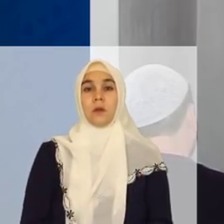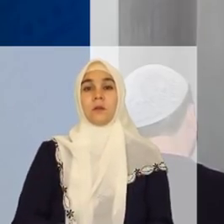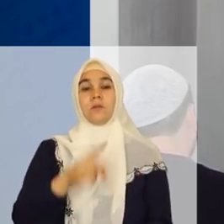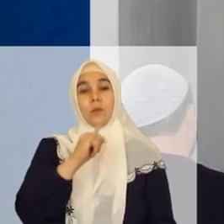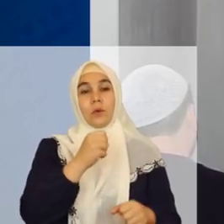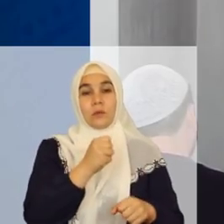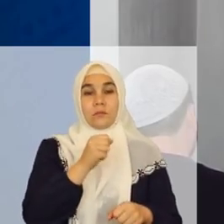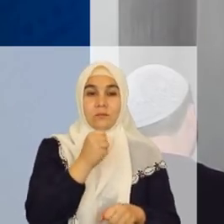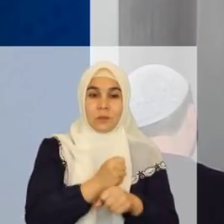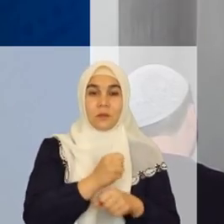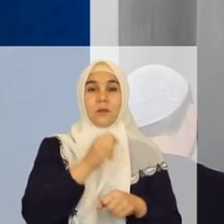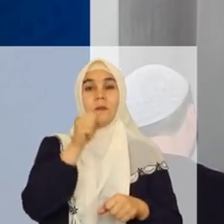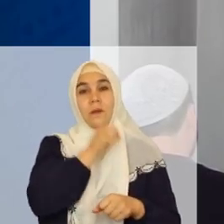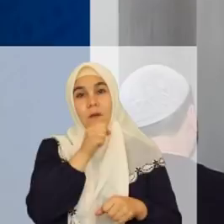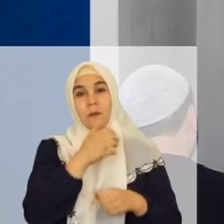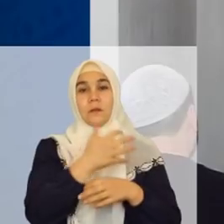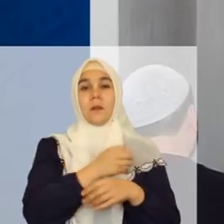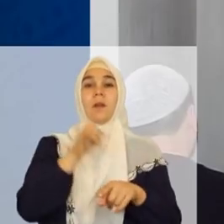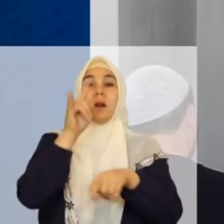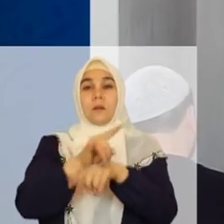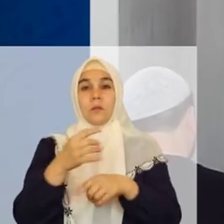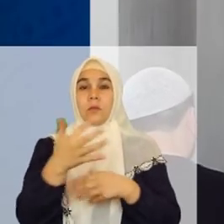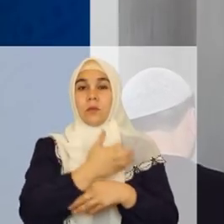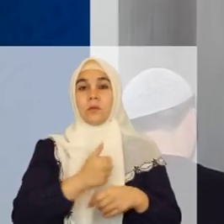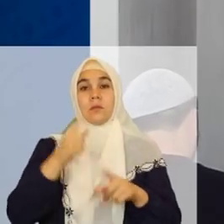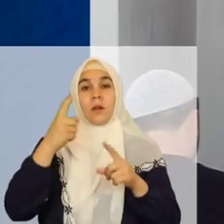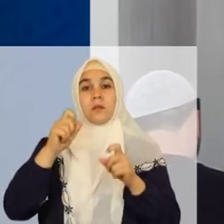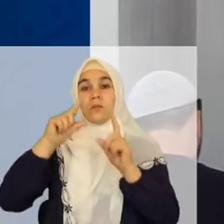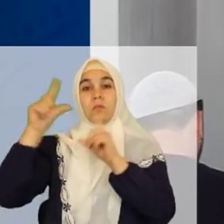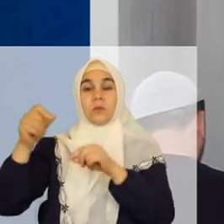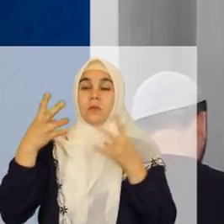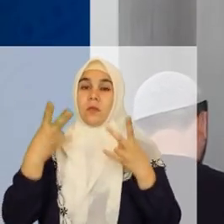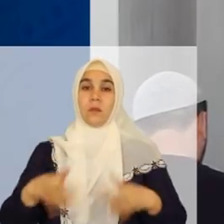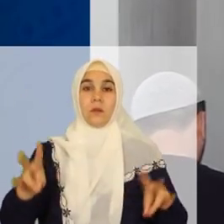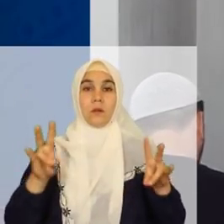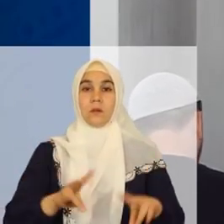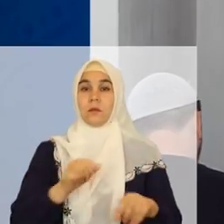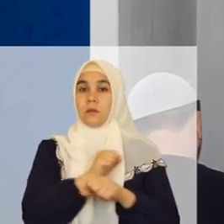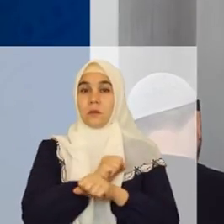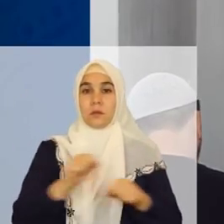Haromdan topgan, o'g'irlikdan, muttahamlikdan topgan narsa bilan haj qilib bo'lmaydi mutlaqo.